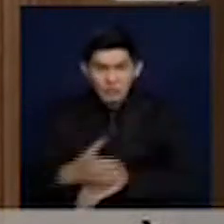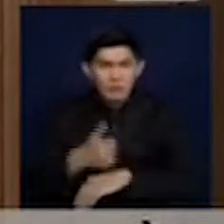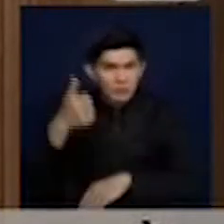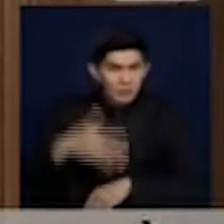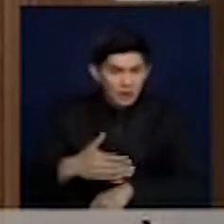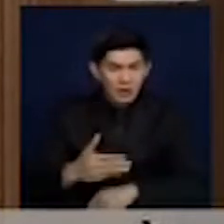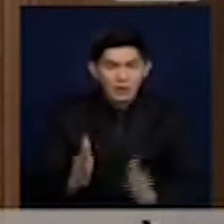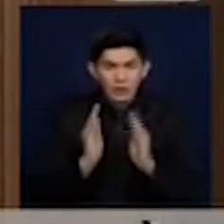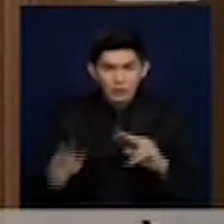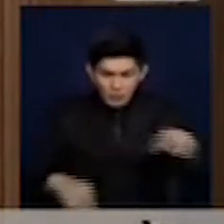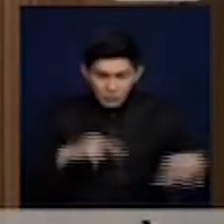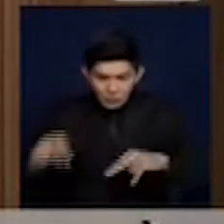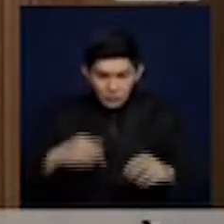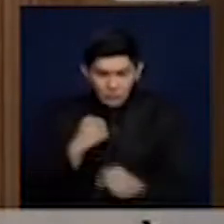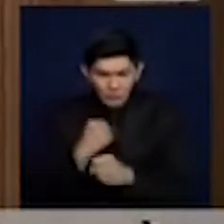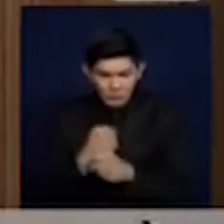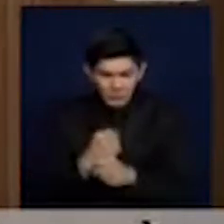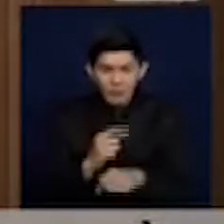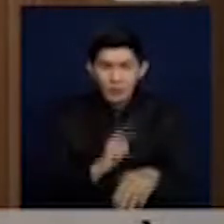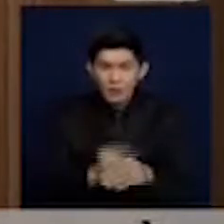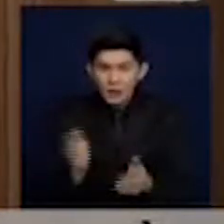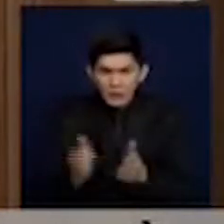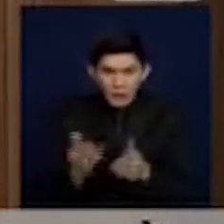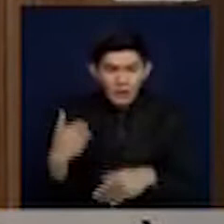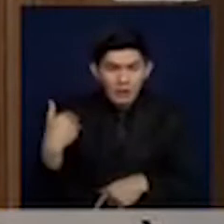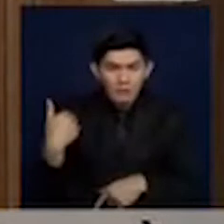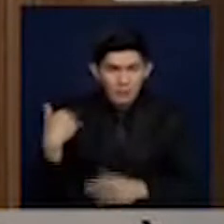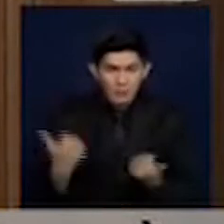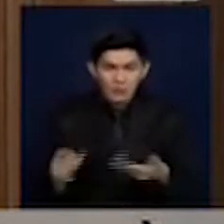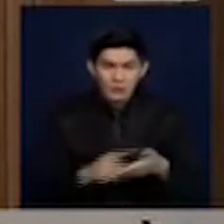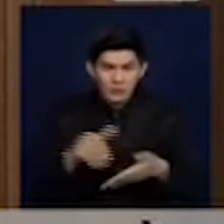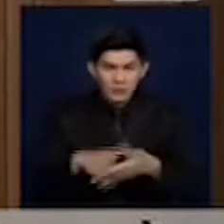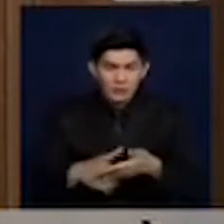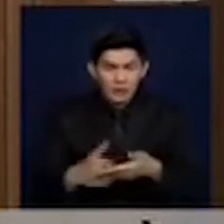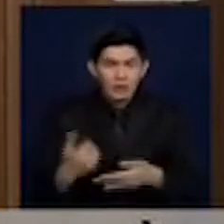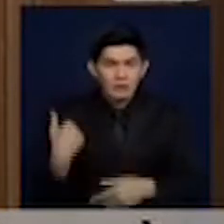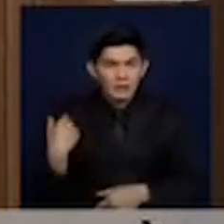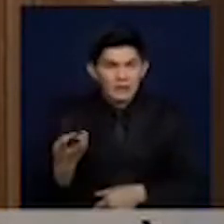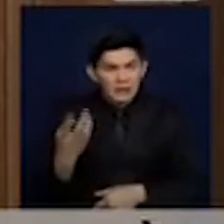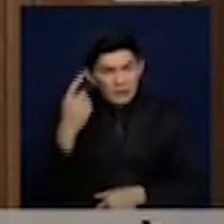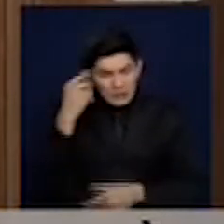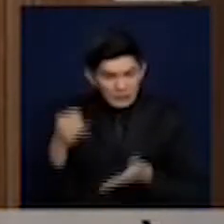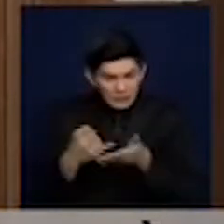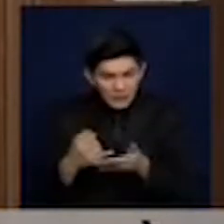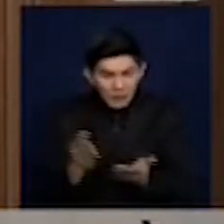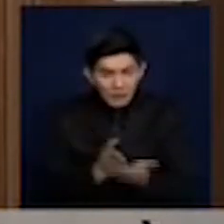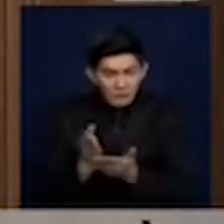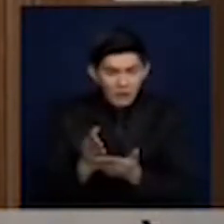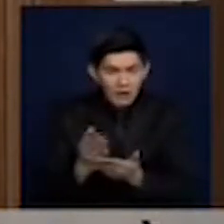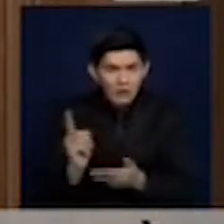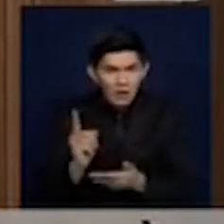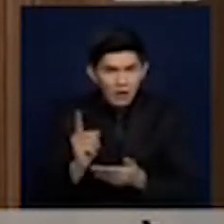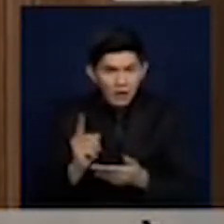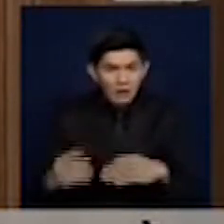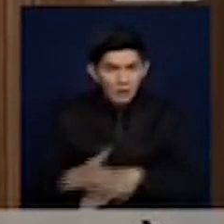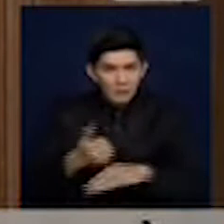ผู้ตรวจการเลือกตั้งมาทำหน้าที่เพียงระยะสั้นๆช่วงมีการเลือกตั้งเท่านั้นถึงยิ่งง่ายต่อการที่ฝ่ายการเมืองจะซื้อตัว